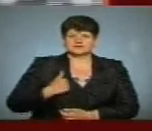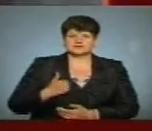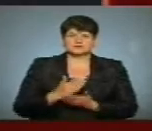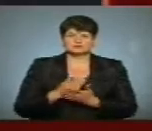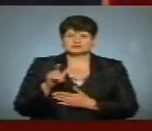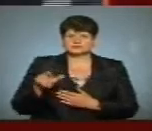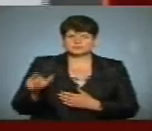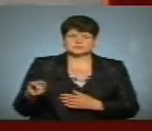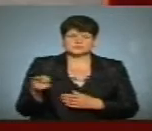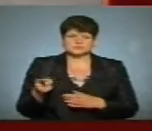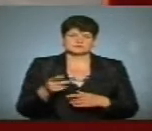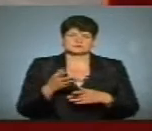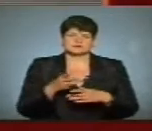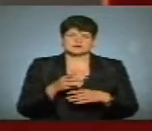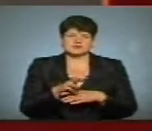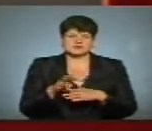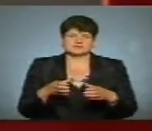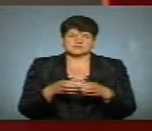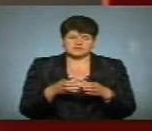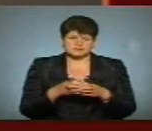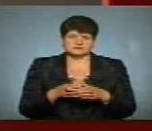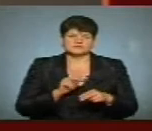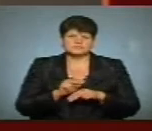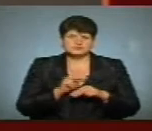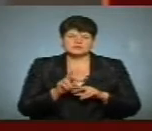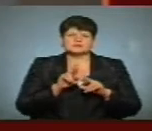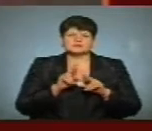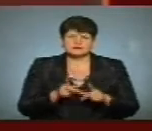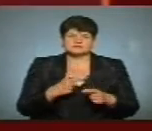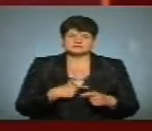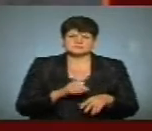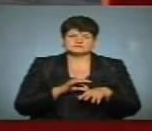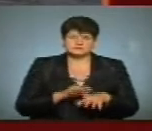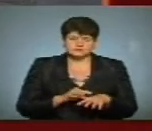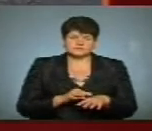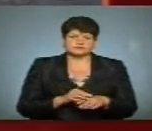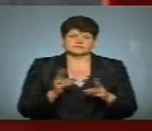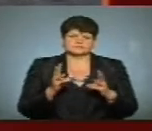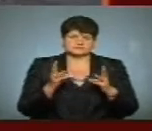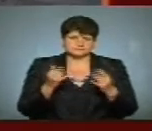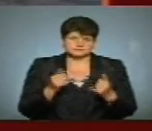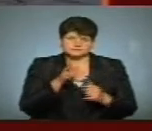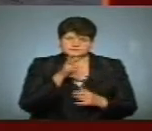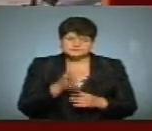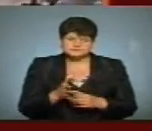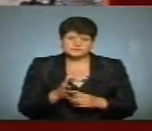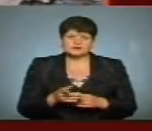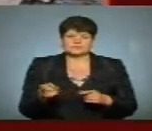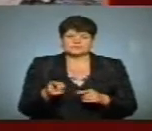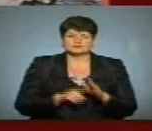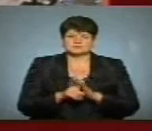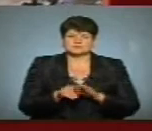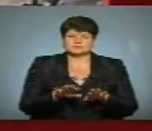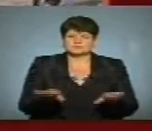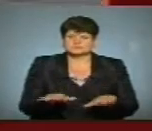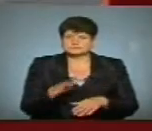Військовослужбовців Тернопільської артбригади вчили, як діяти під час пожежі в казармі. У Тернополі розпочався купальний сезон.